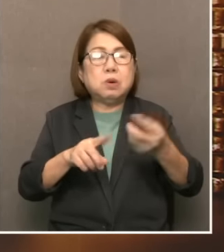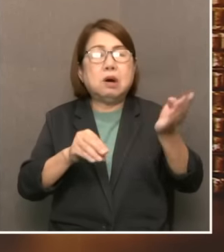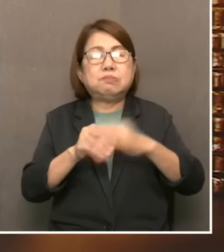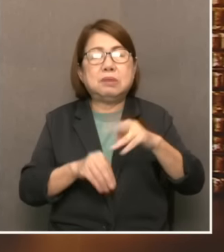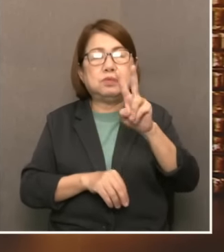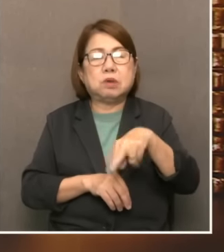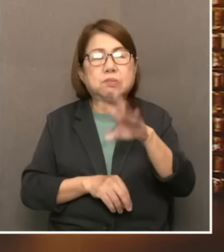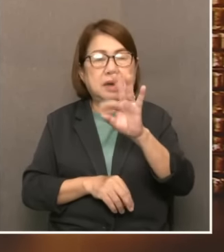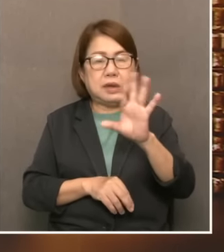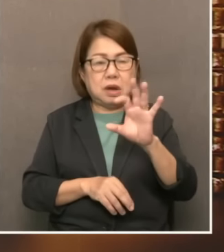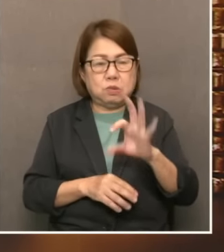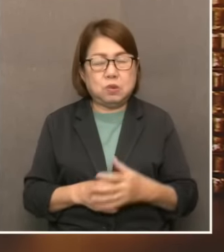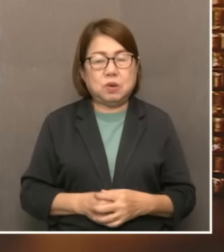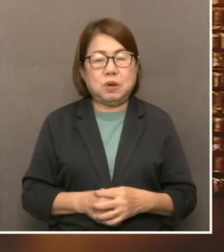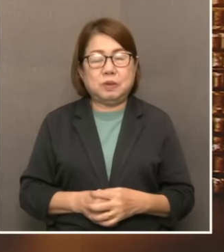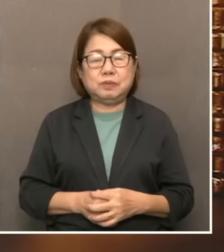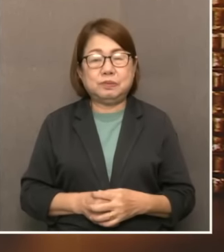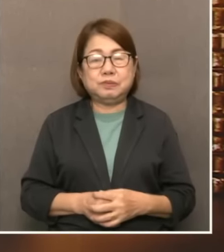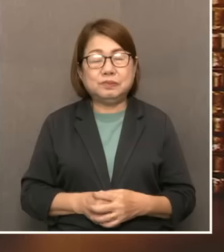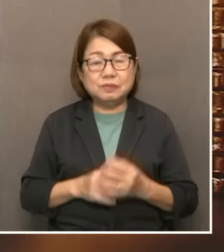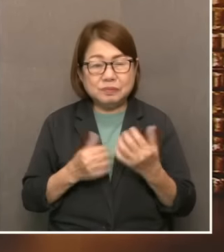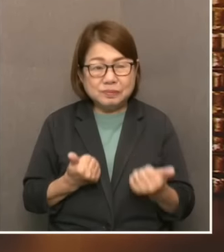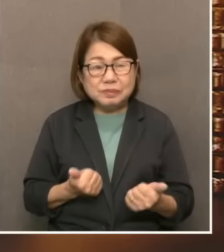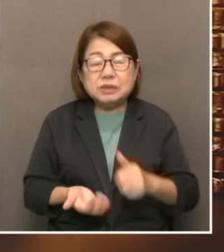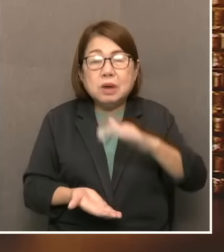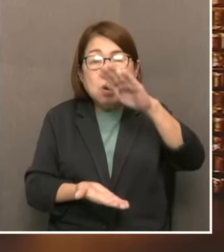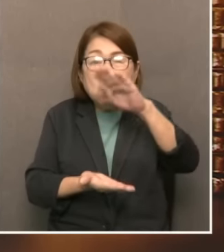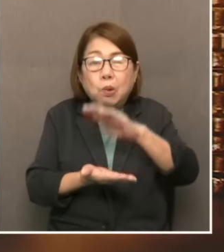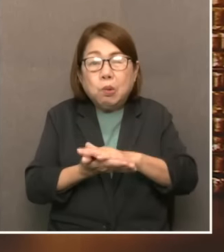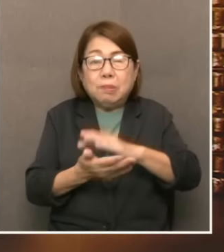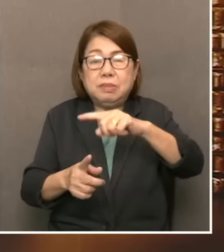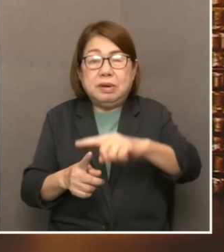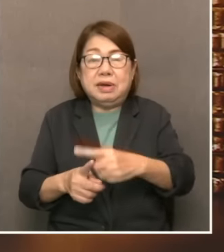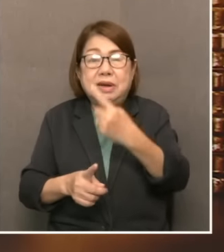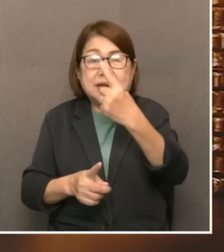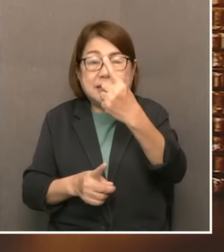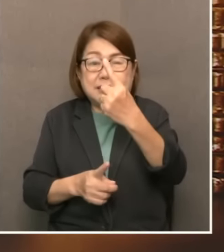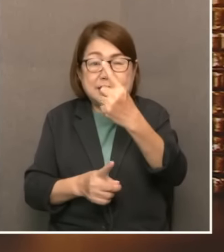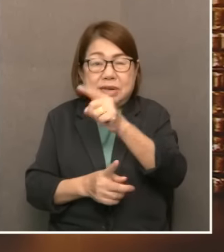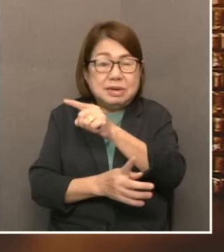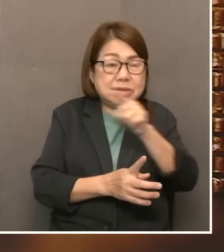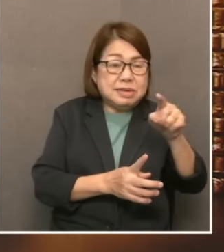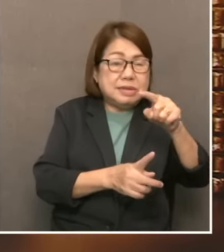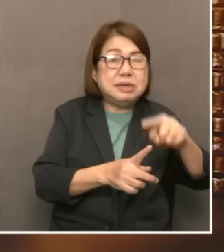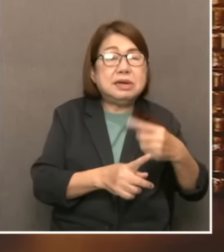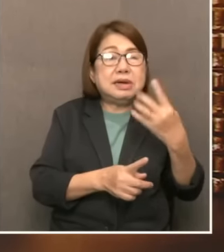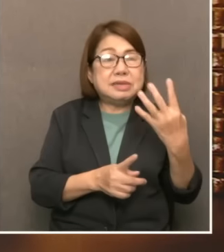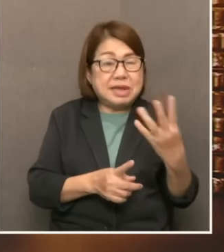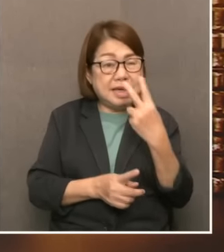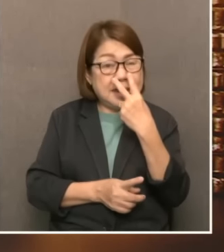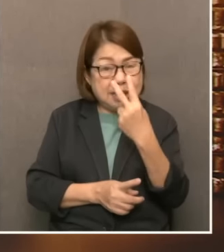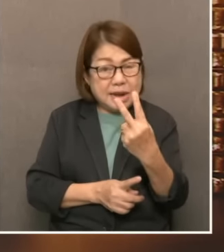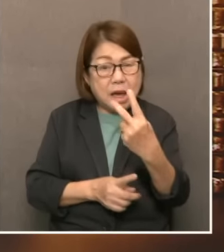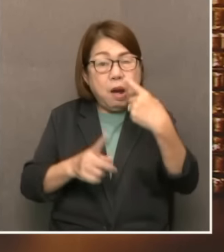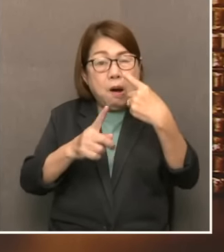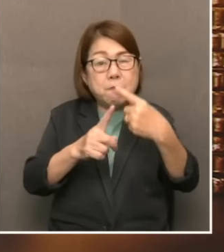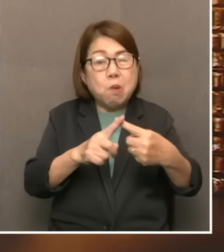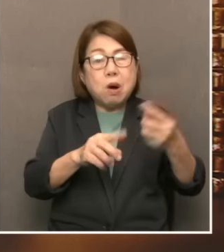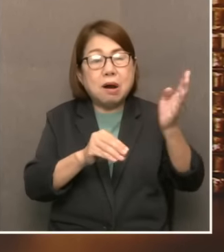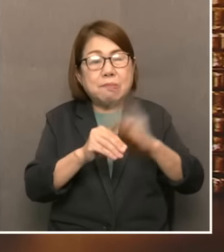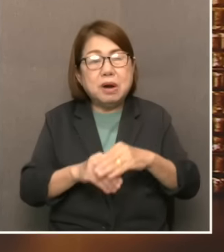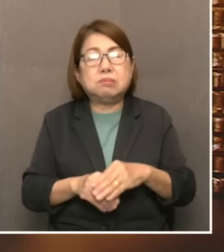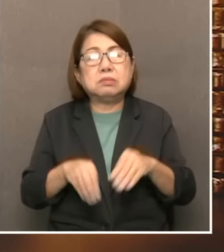2,900บาทนั่นเองนะครับดังนั้นตั้งแต่มกราคมถึงเมษายนเนะครับนี่เราเห็นตัวเลขที่ปรับเพิ่มขึ้นมาแล้วคือ